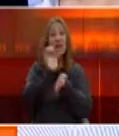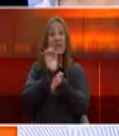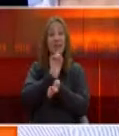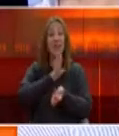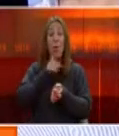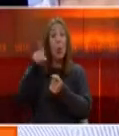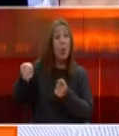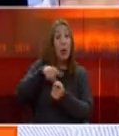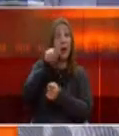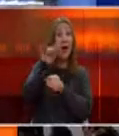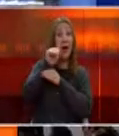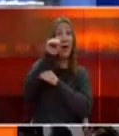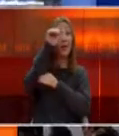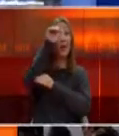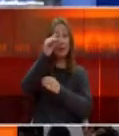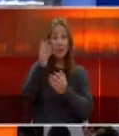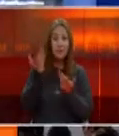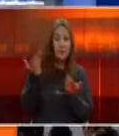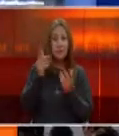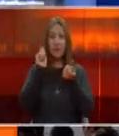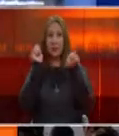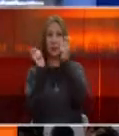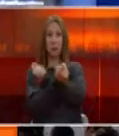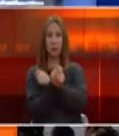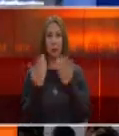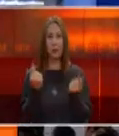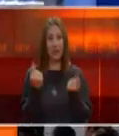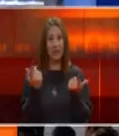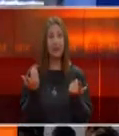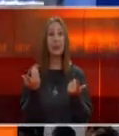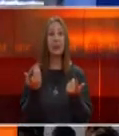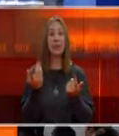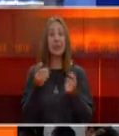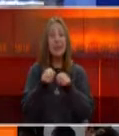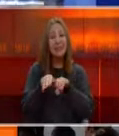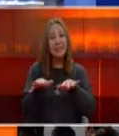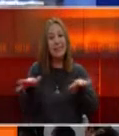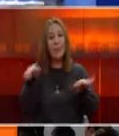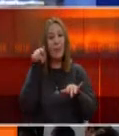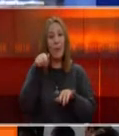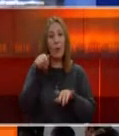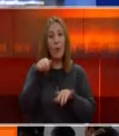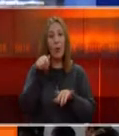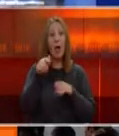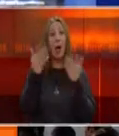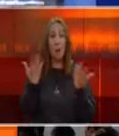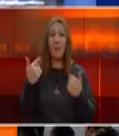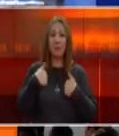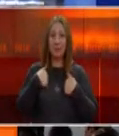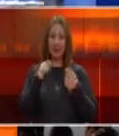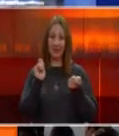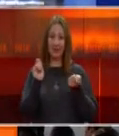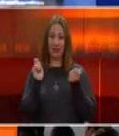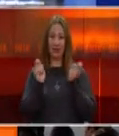hayatlarını, hayat süreçlerini değiştiriyoruz. Biraz sistem böyle ama biz